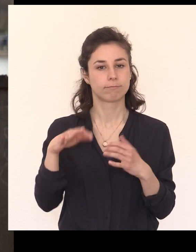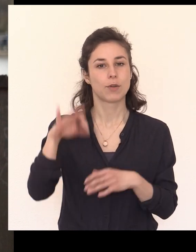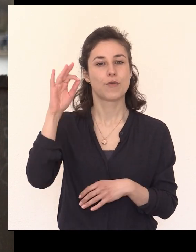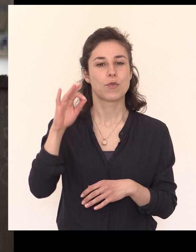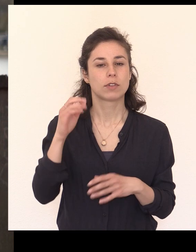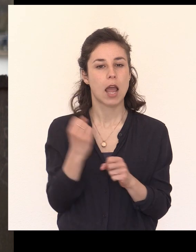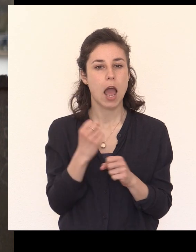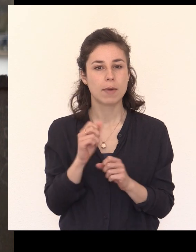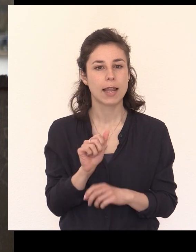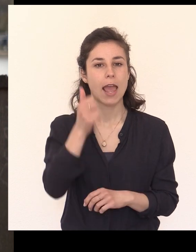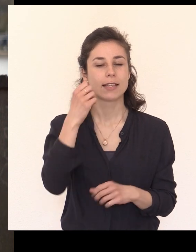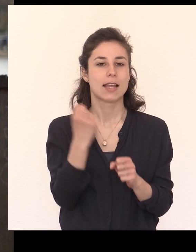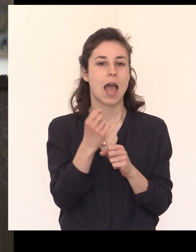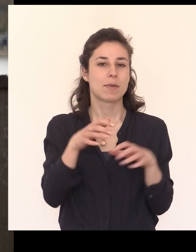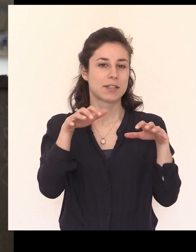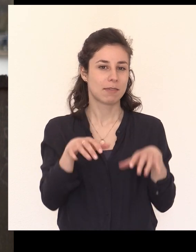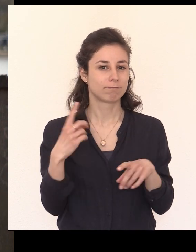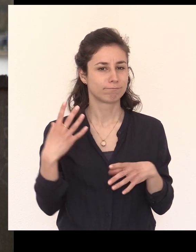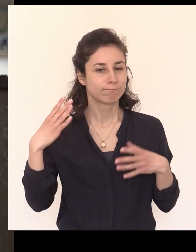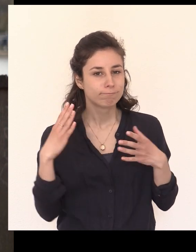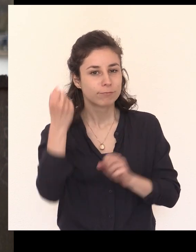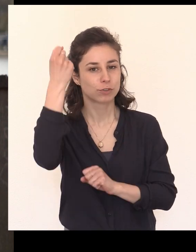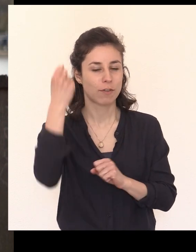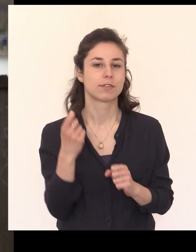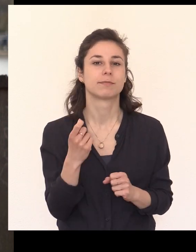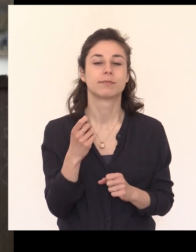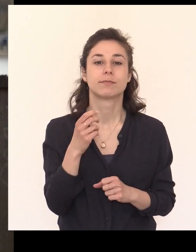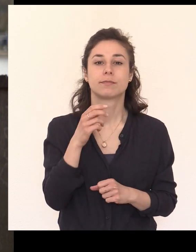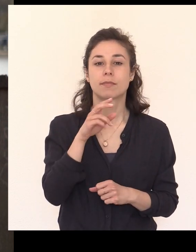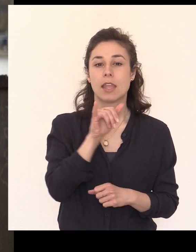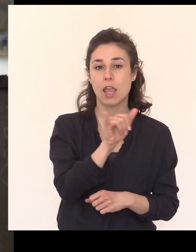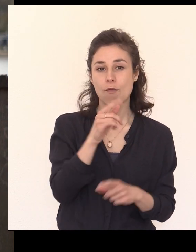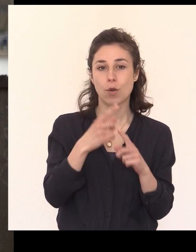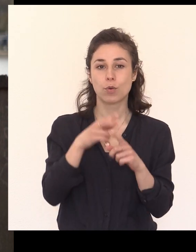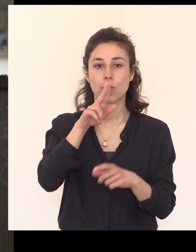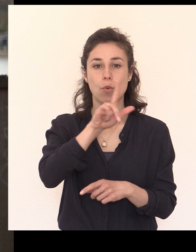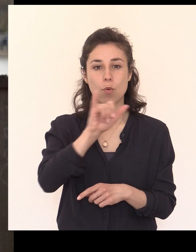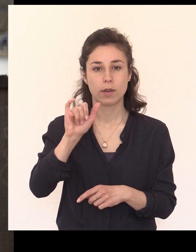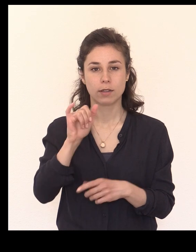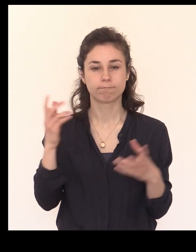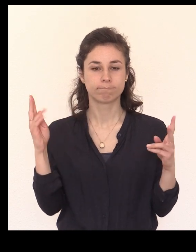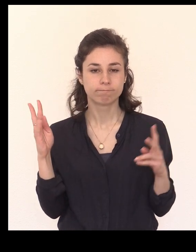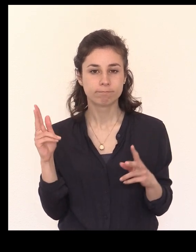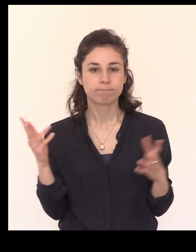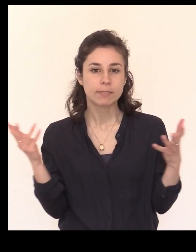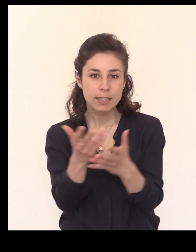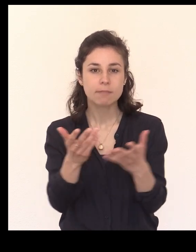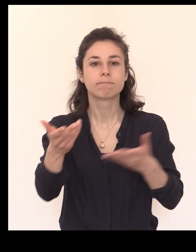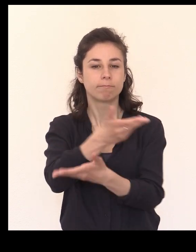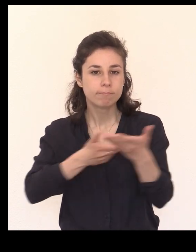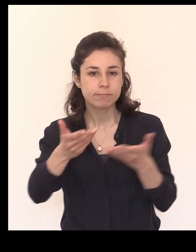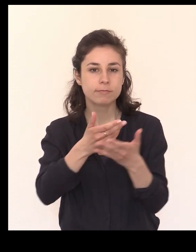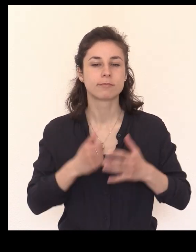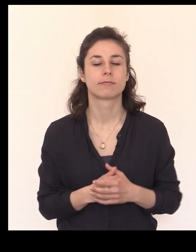gefunden. Adrian hat's geschafft. Yvonne und Uli haben mit ihm darüber gesprochen.